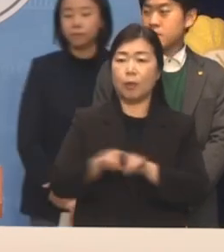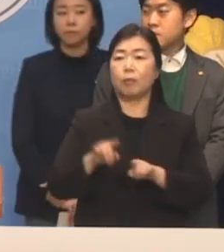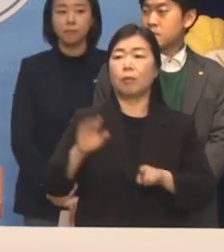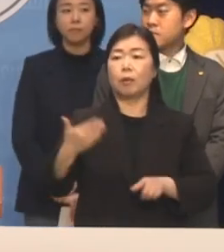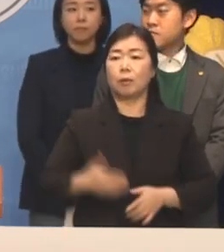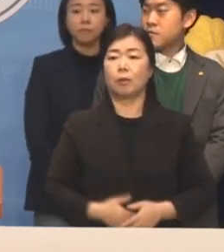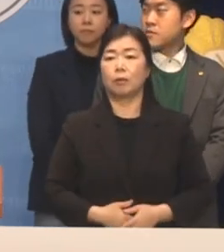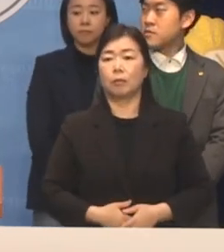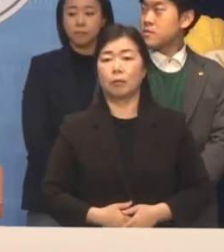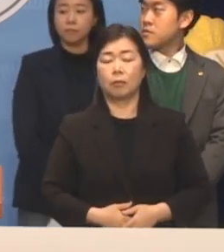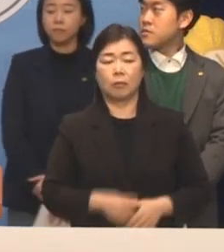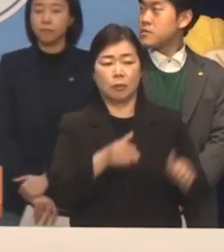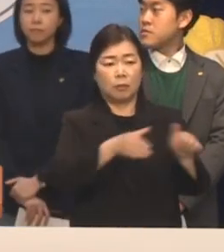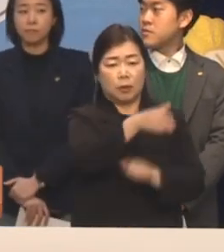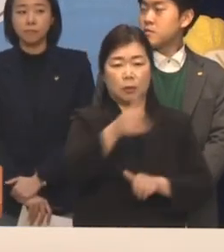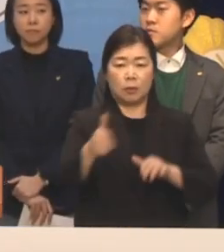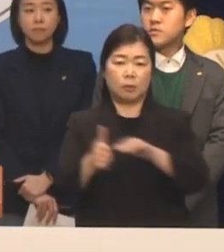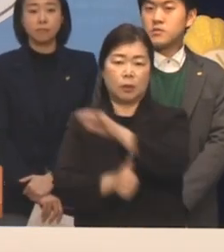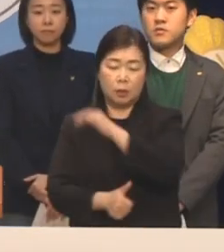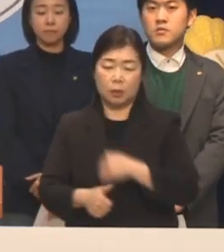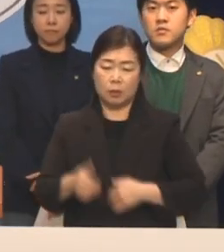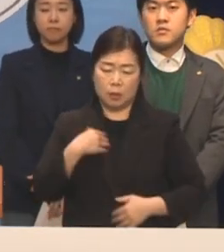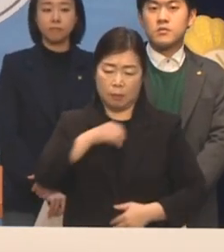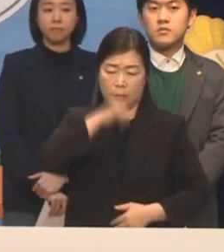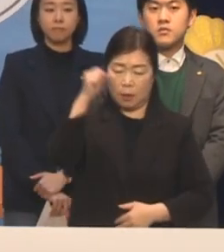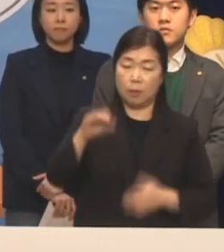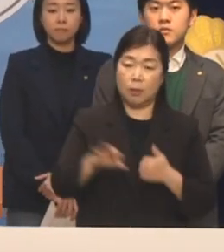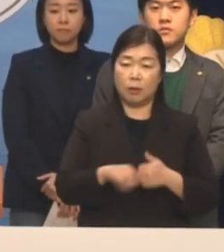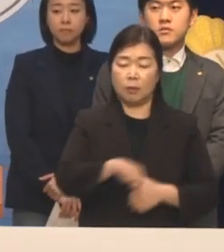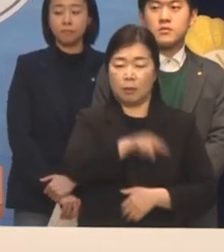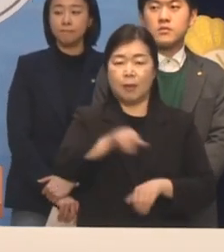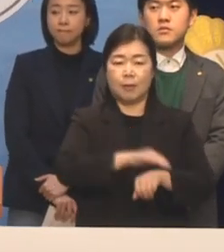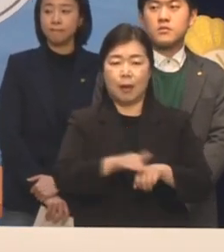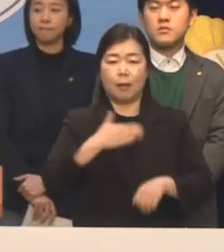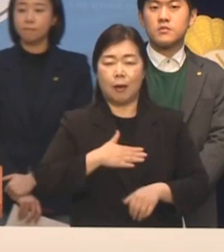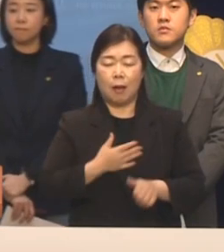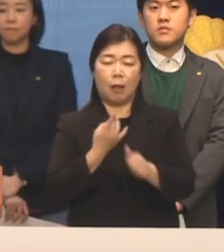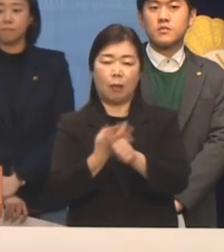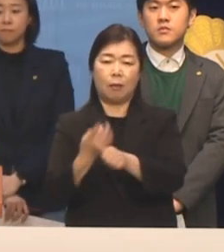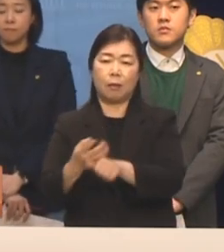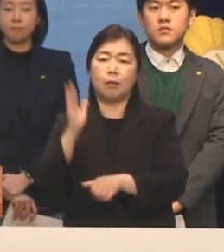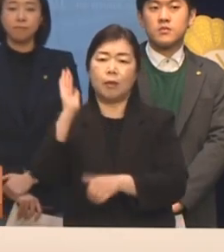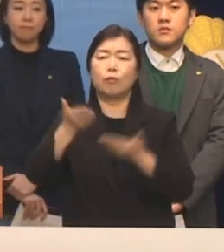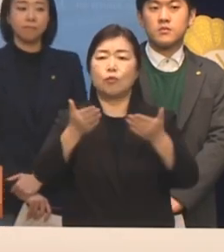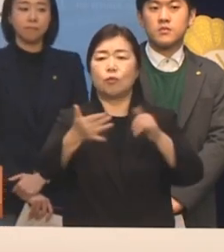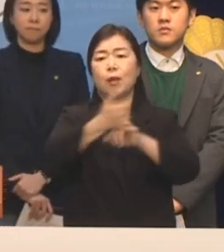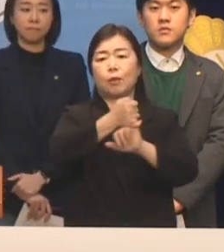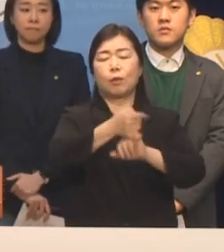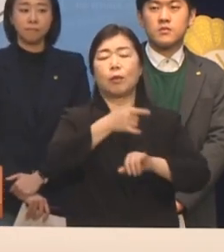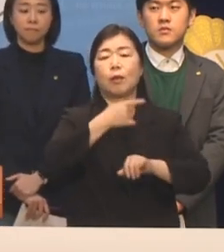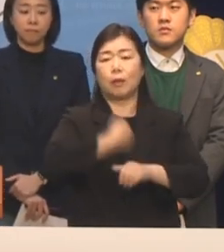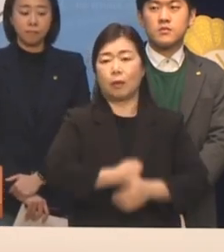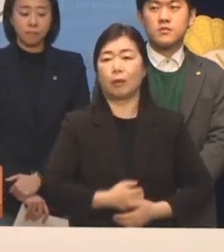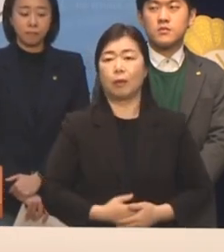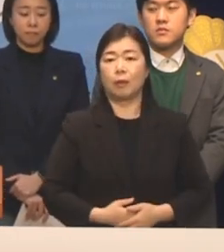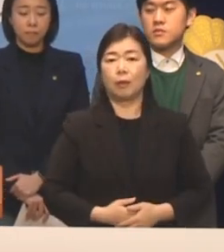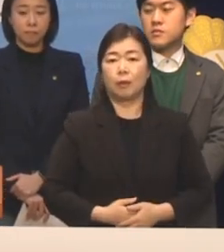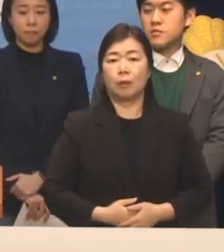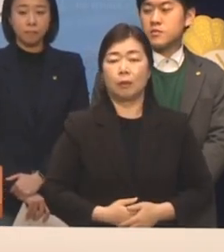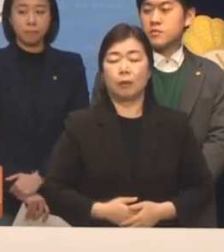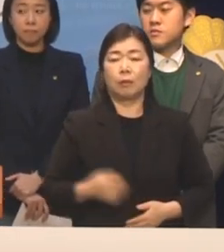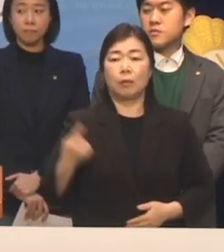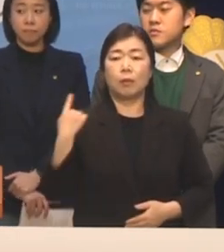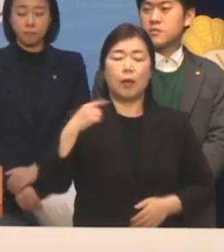상대편을 악마하면서 당선만 되면 모두를 잘 살게 해주겠다고 약속하던 어제의